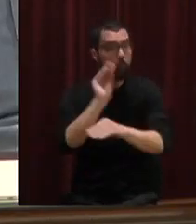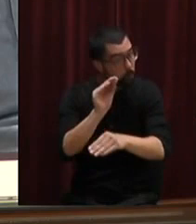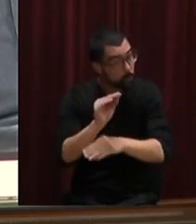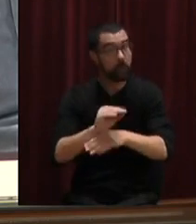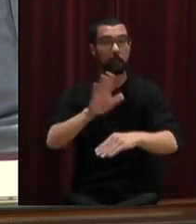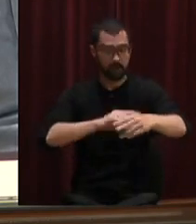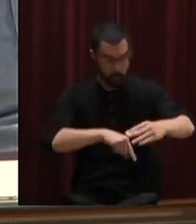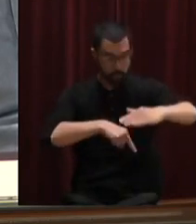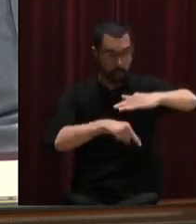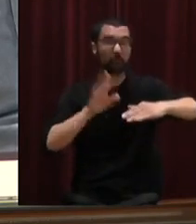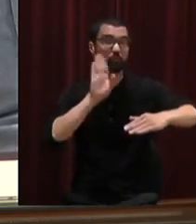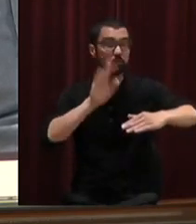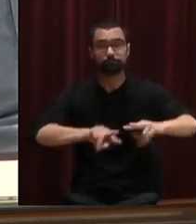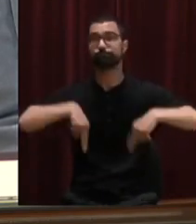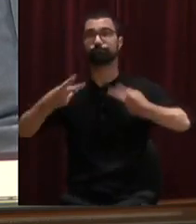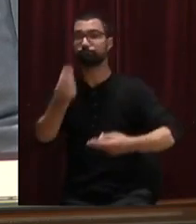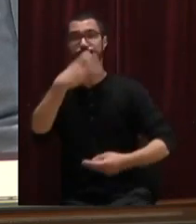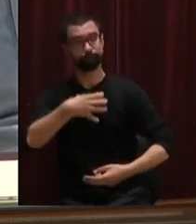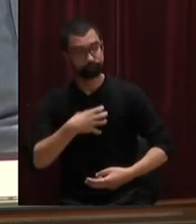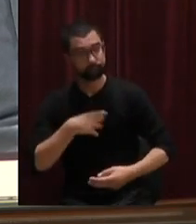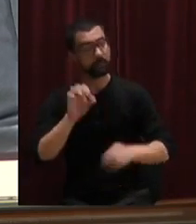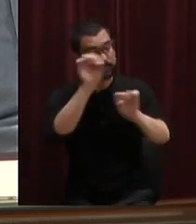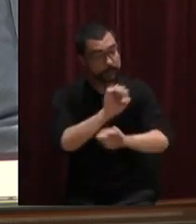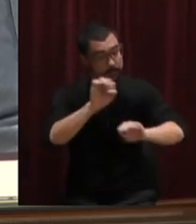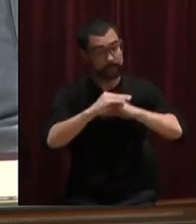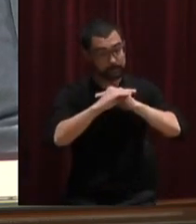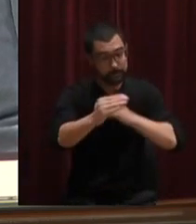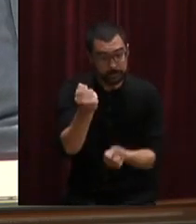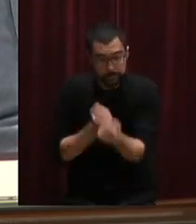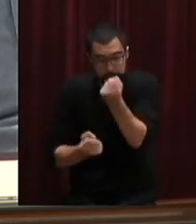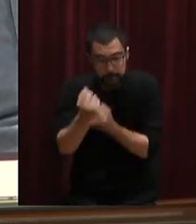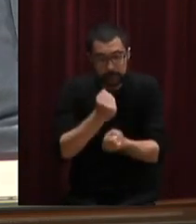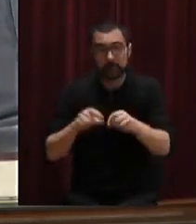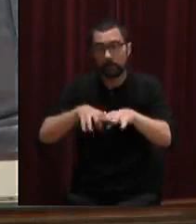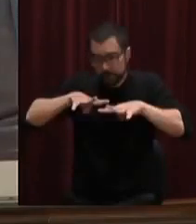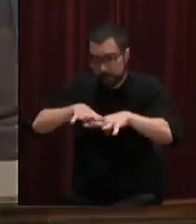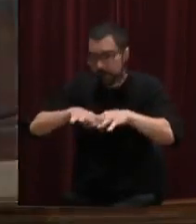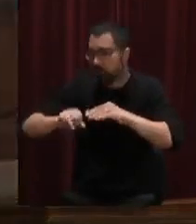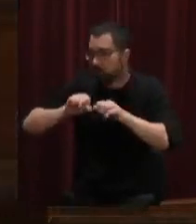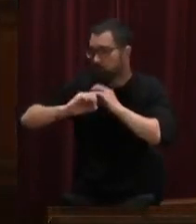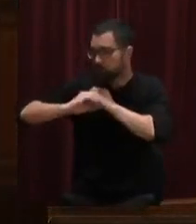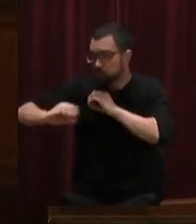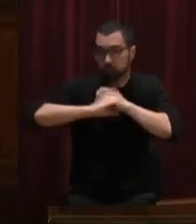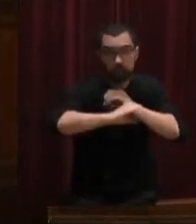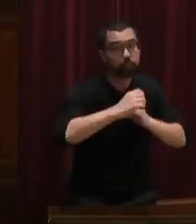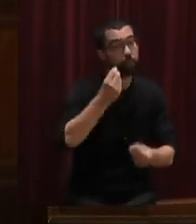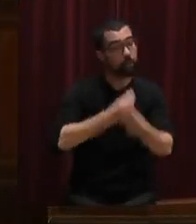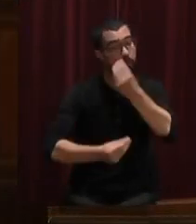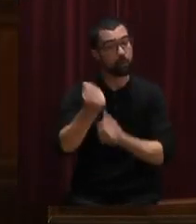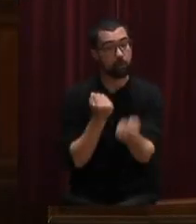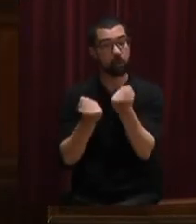sistema. Ens exigeix ser més sostenibles en el consum, més eficients en les xarxes de subministrament. Això és el que estem